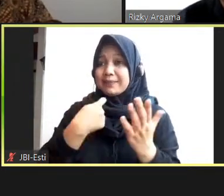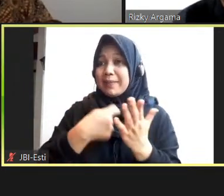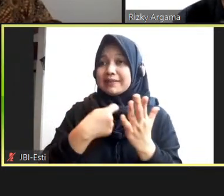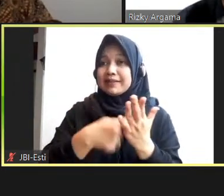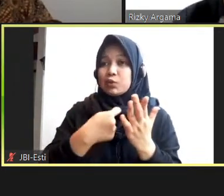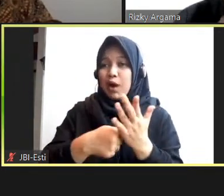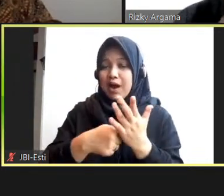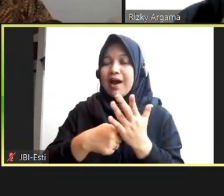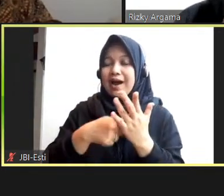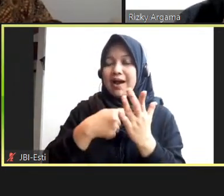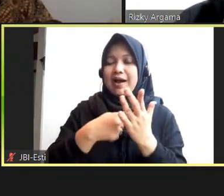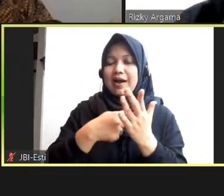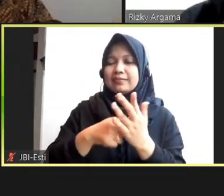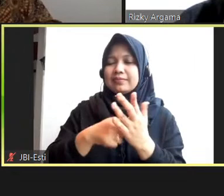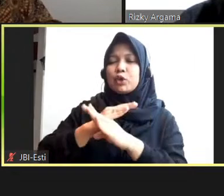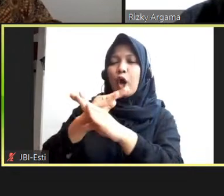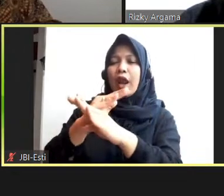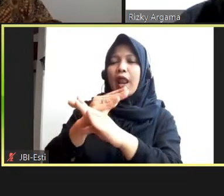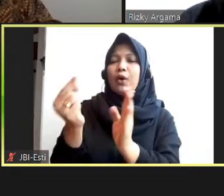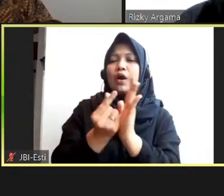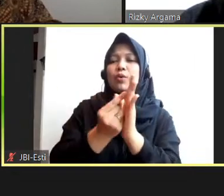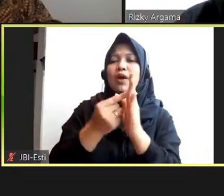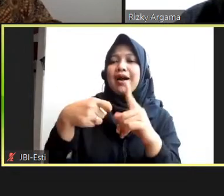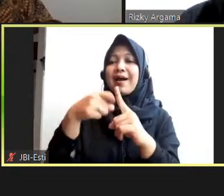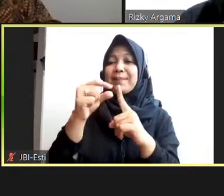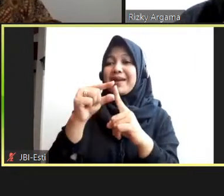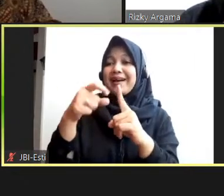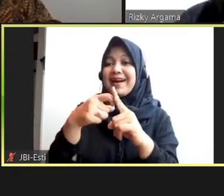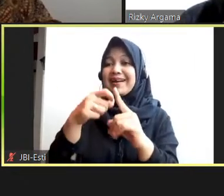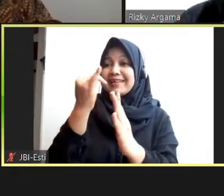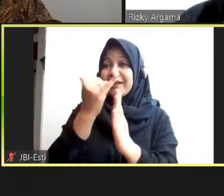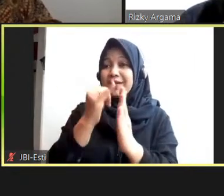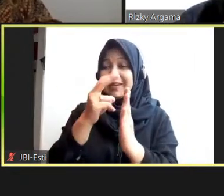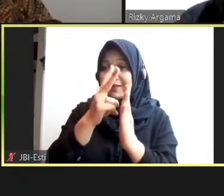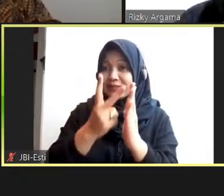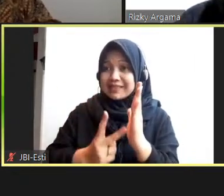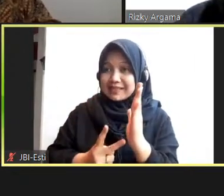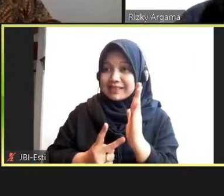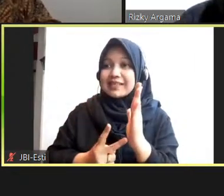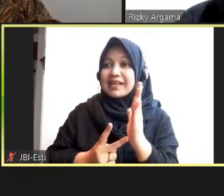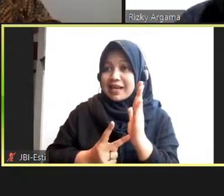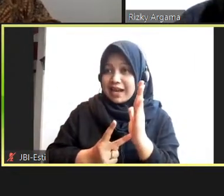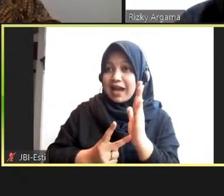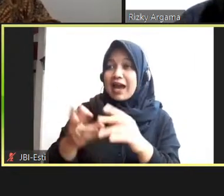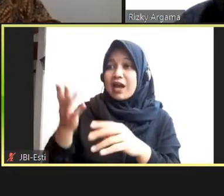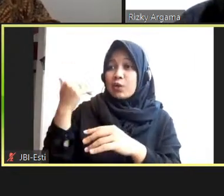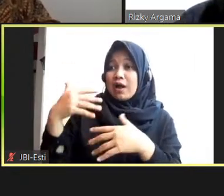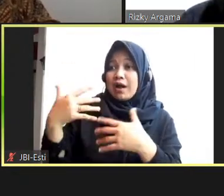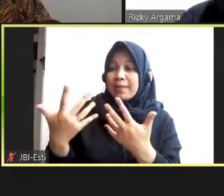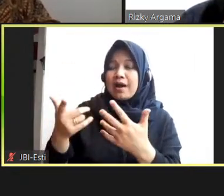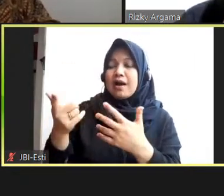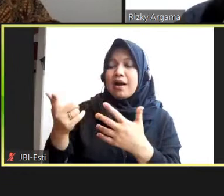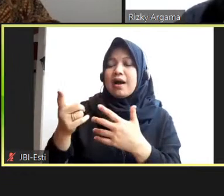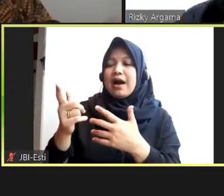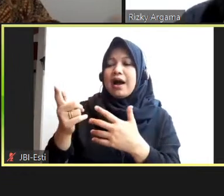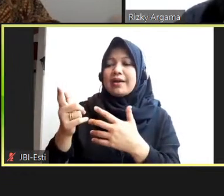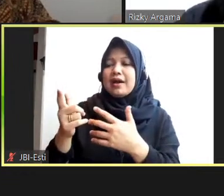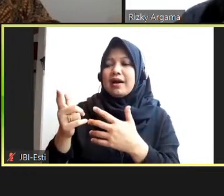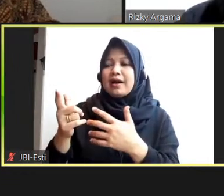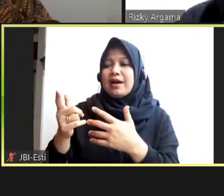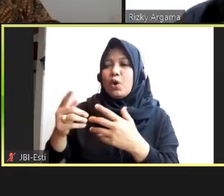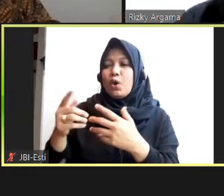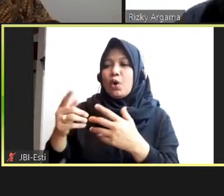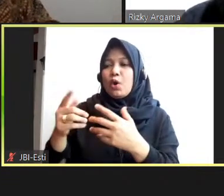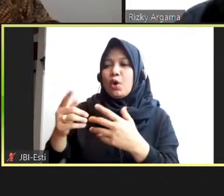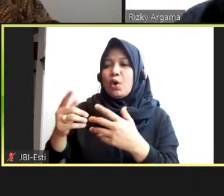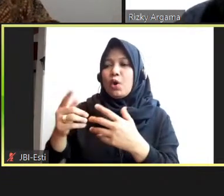KPK, dan waktu itu yang dialami oleh dia adalah peretasan WhatsApp-nya, dan isi WhatsApp-nya itu